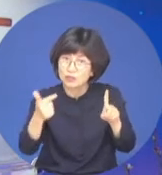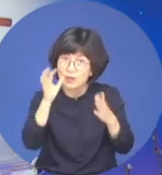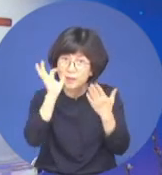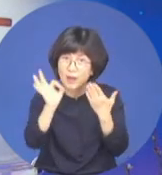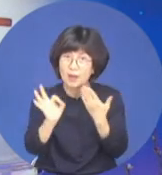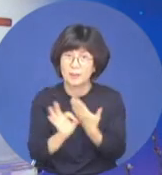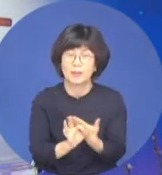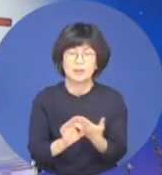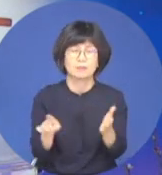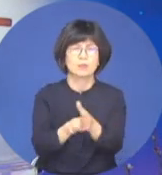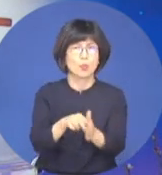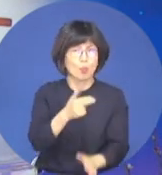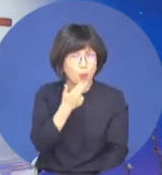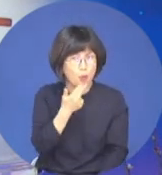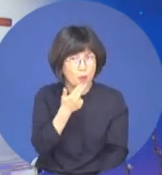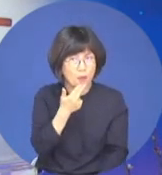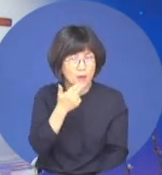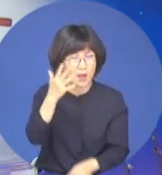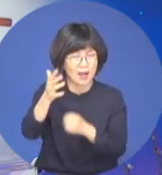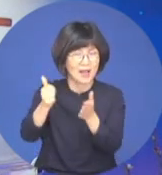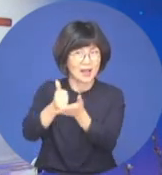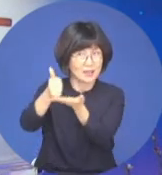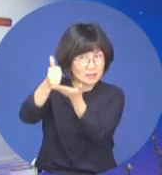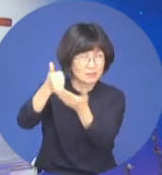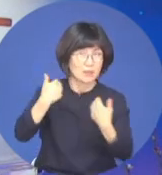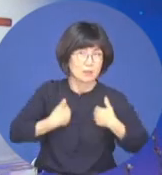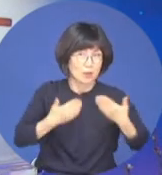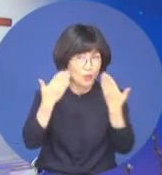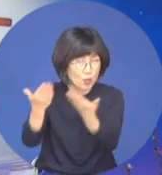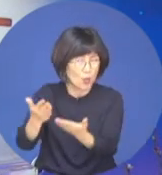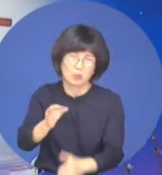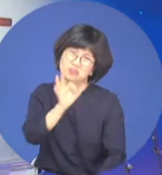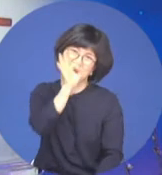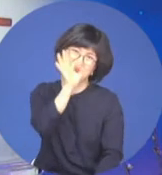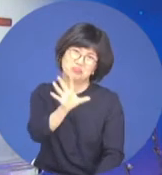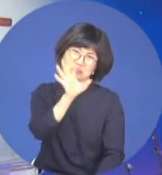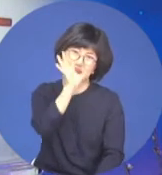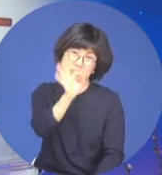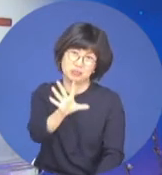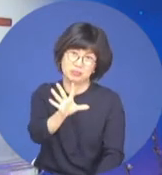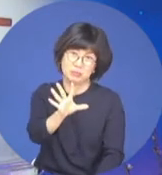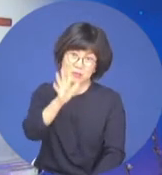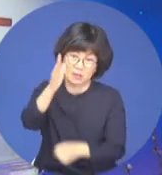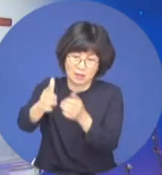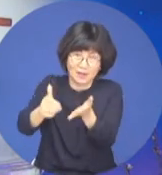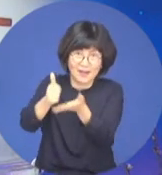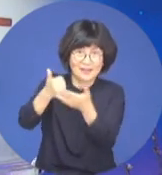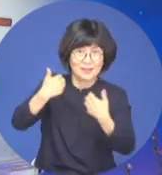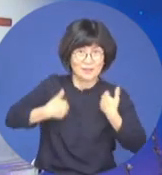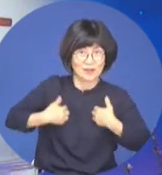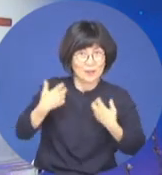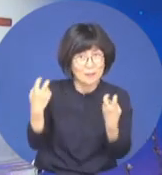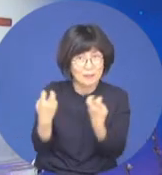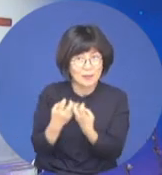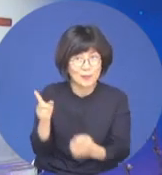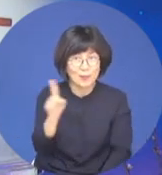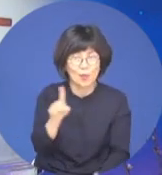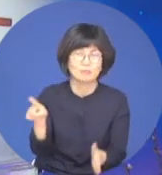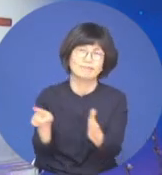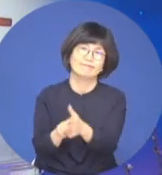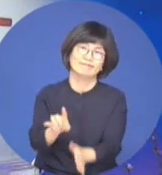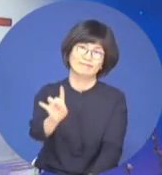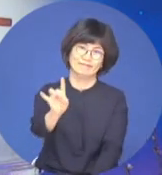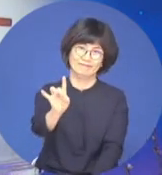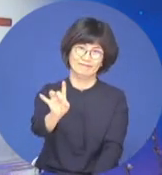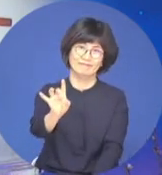없이는 하나님을 기쁘시게 못하나니 하나님을 기쁘시게 할 수 있는 방법은 믿음밖에 없다.